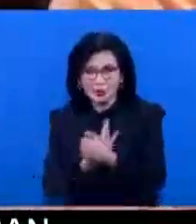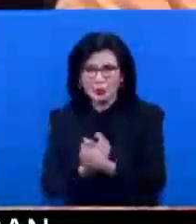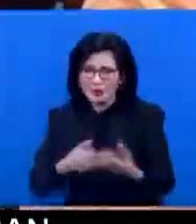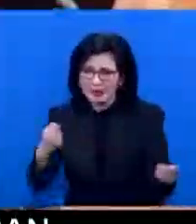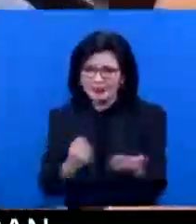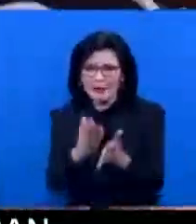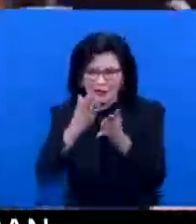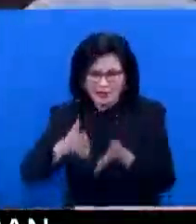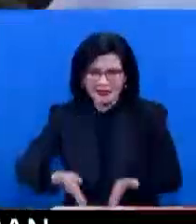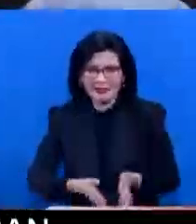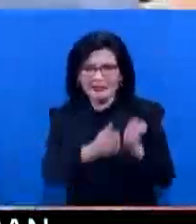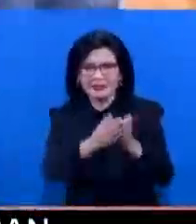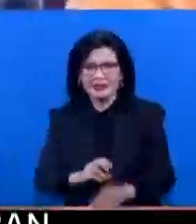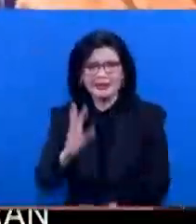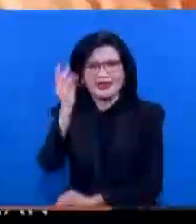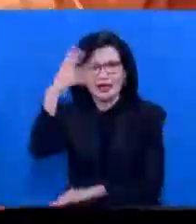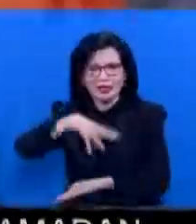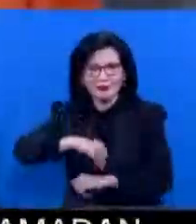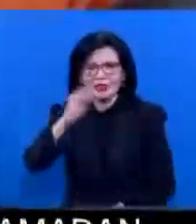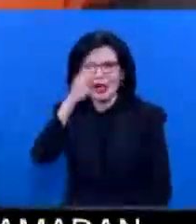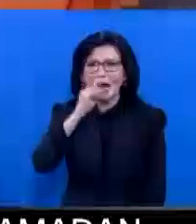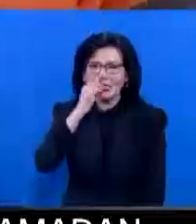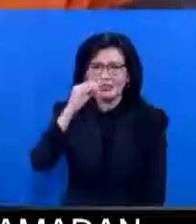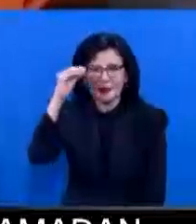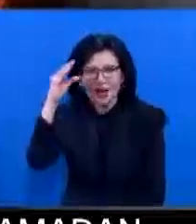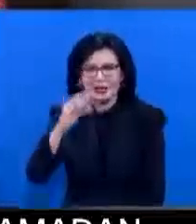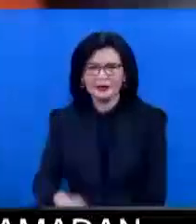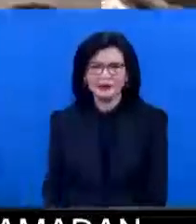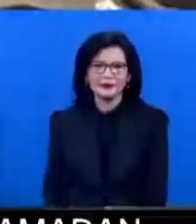jalan Kramat Raya Senen, Jakarta Pusat, Senin pagi.